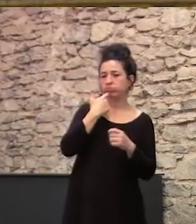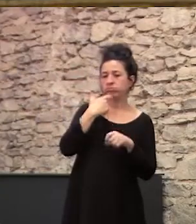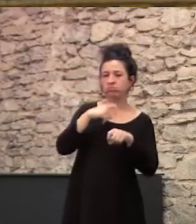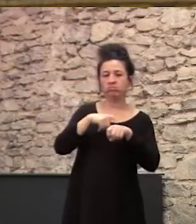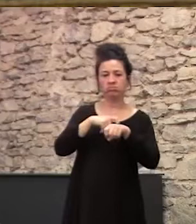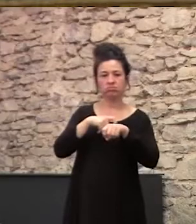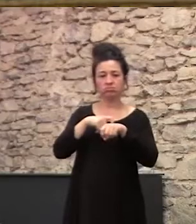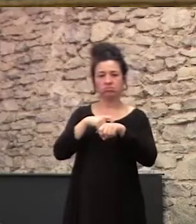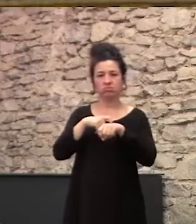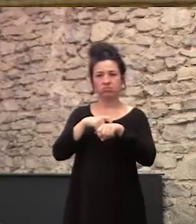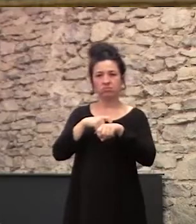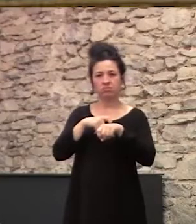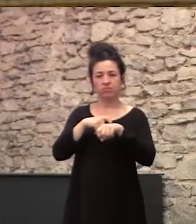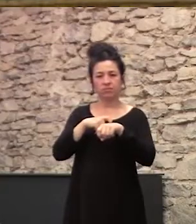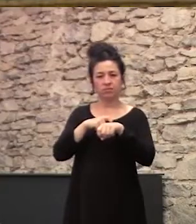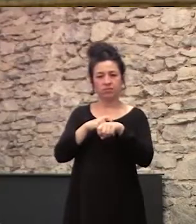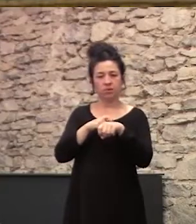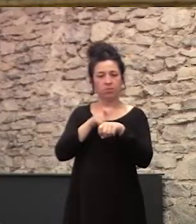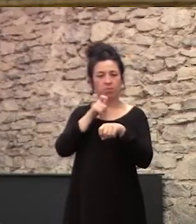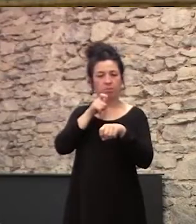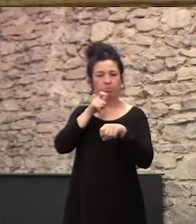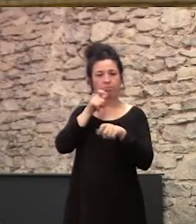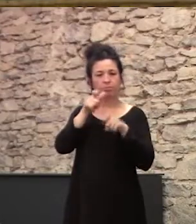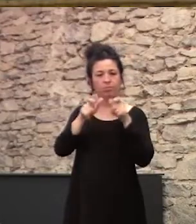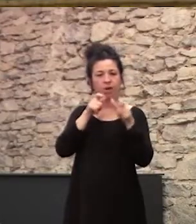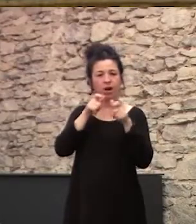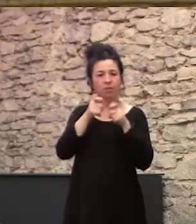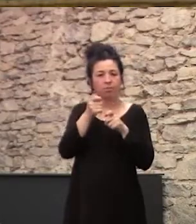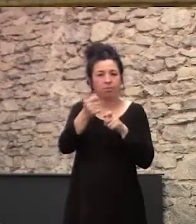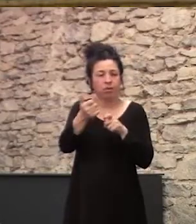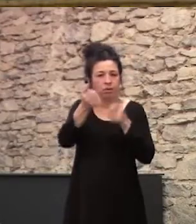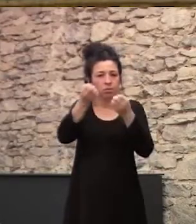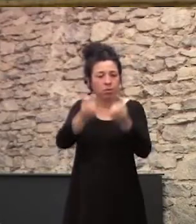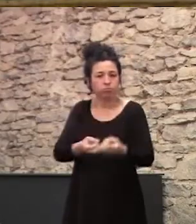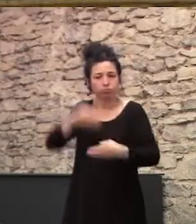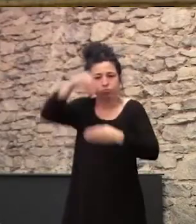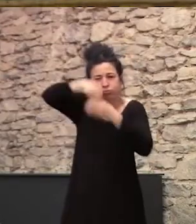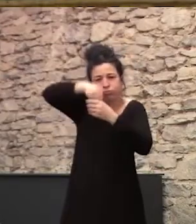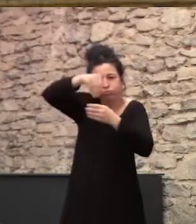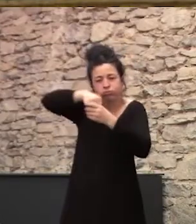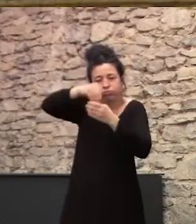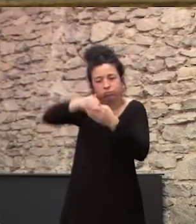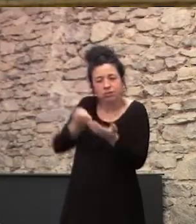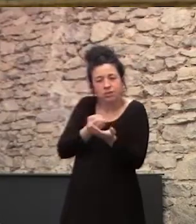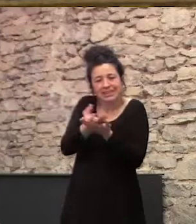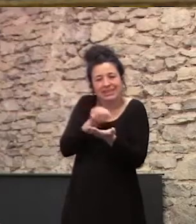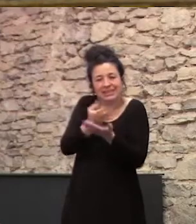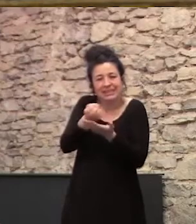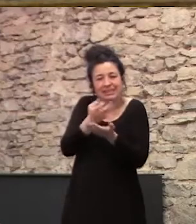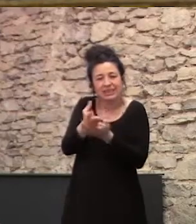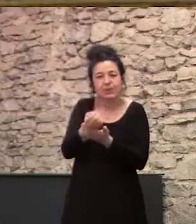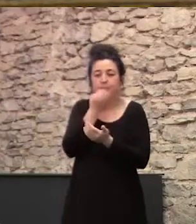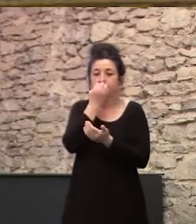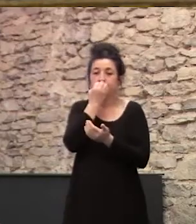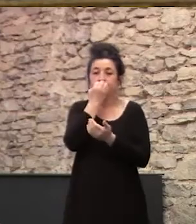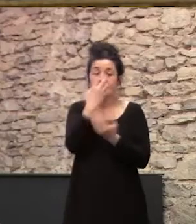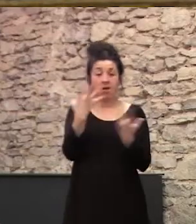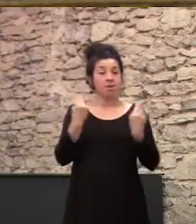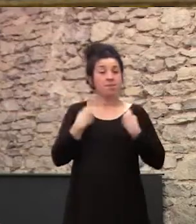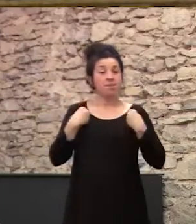Eta hain gutxirekin zenbat kontatzen duen, ez? Eta gainera dauka, bera Buenos Airesen bizi da, baina da